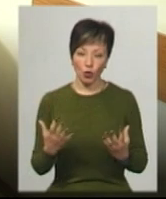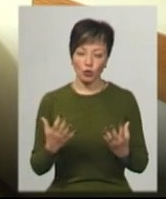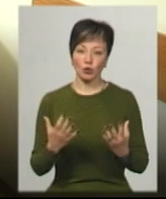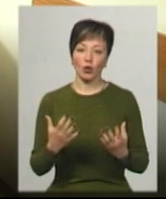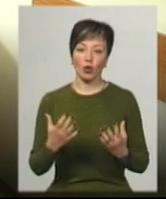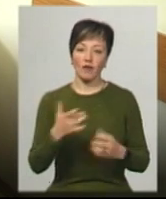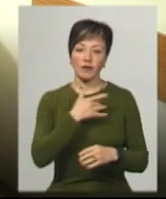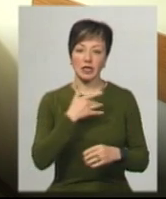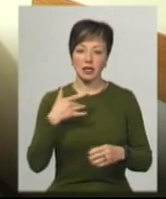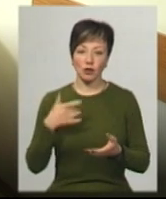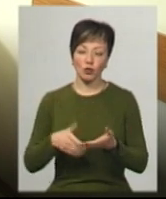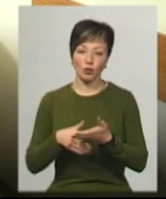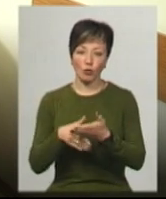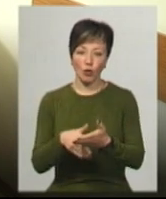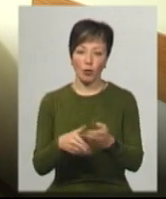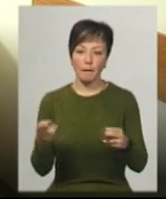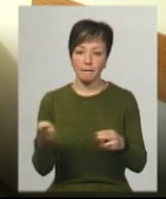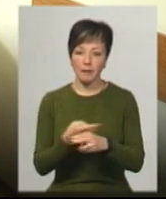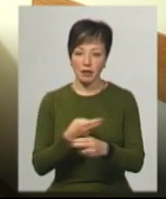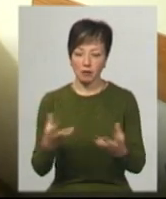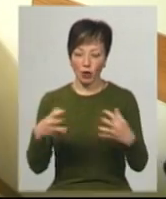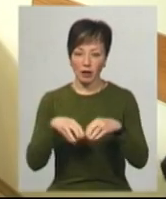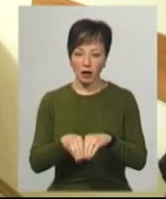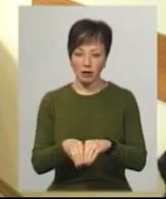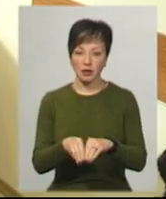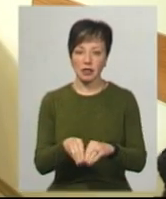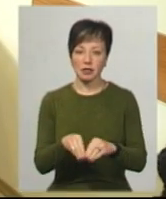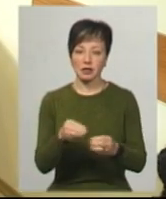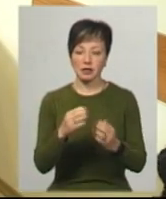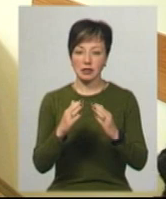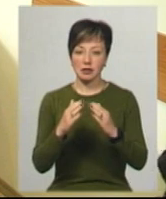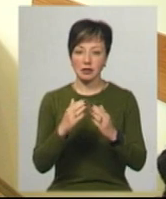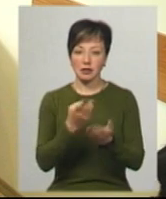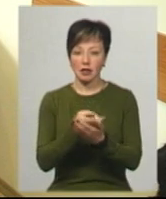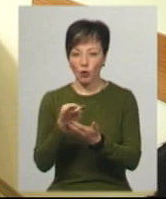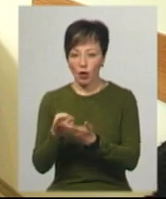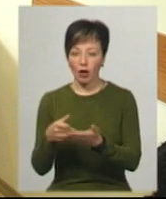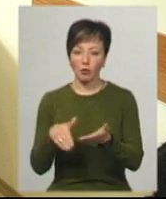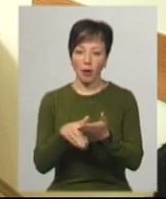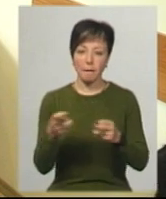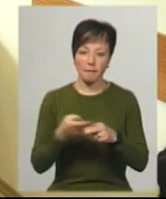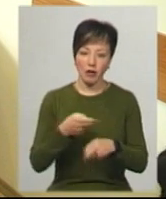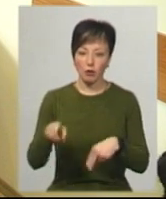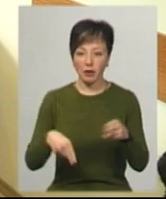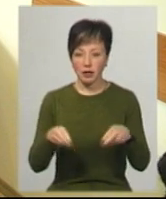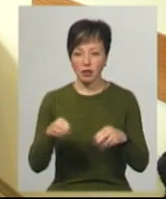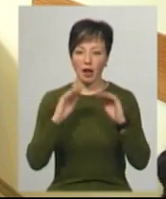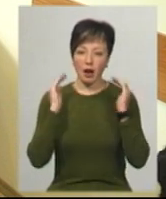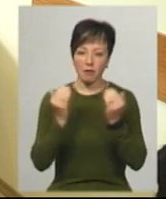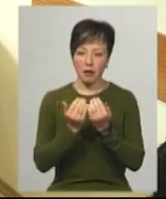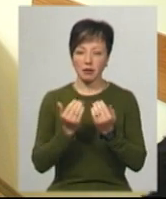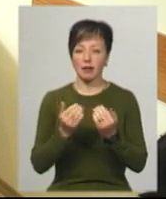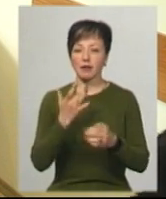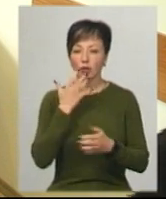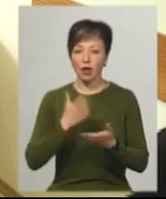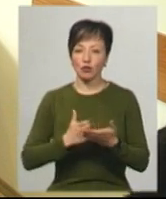фтизіатричну допомогу без поєднання стаціонарною допомогою, без поєднання з оперативними втручаннями, з реанімацією